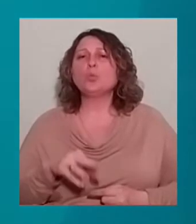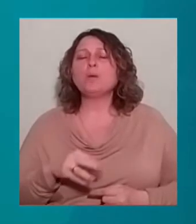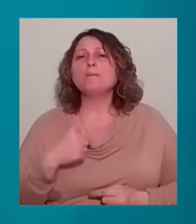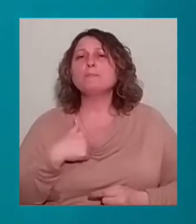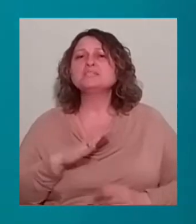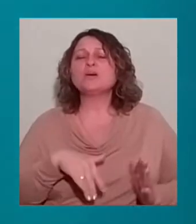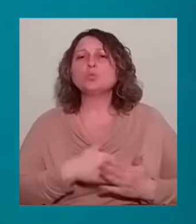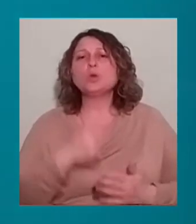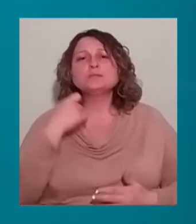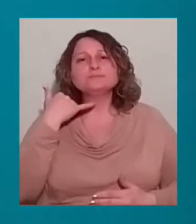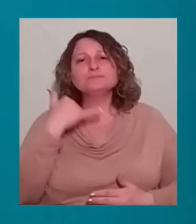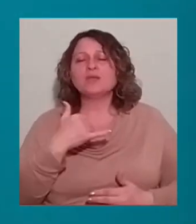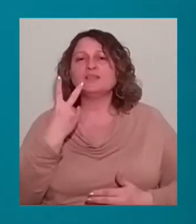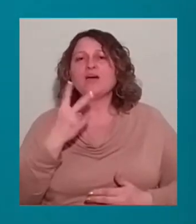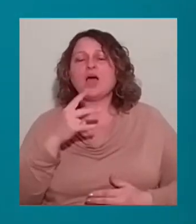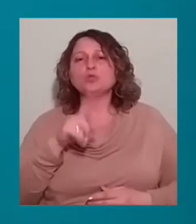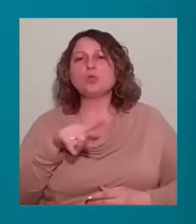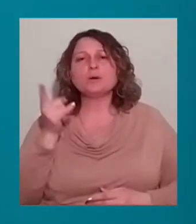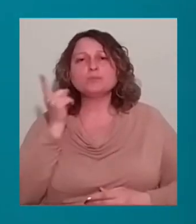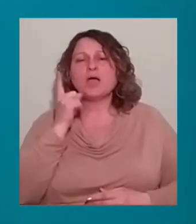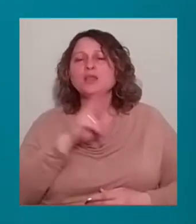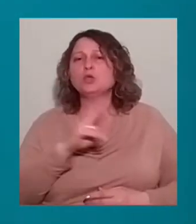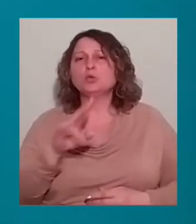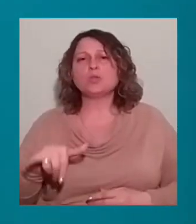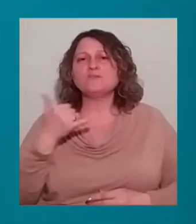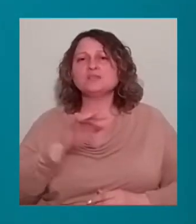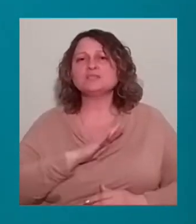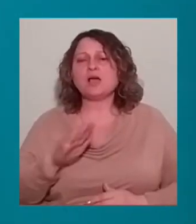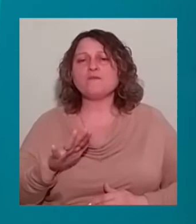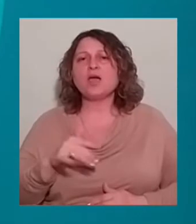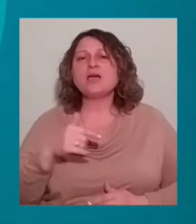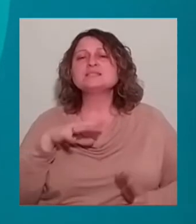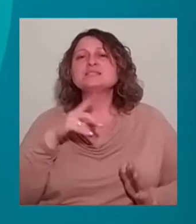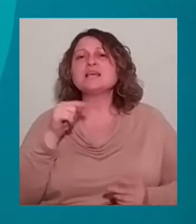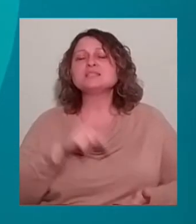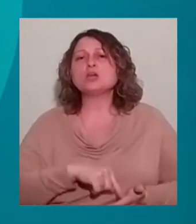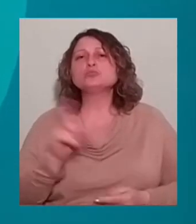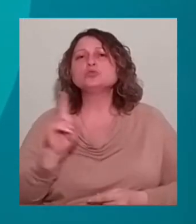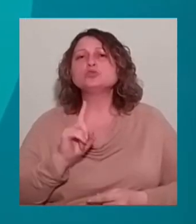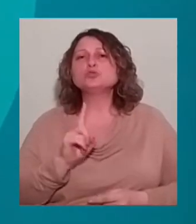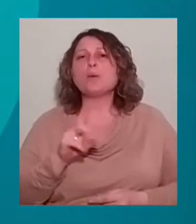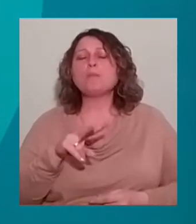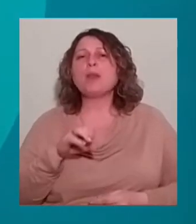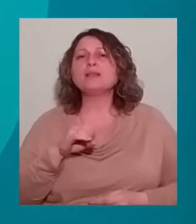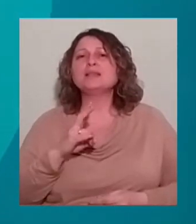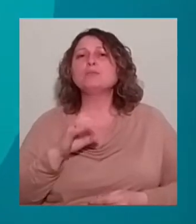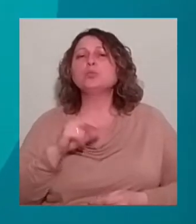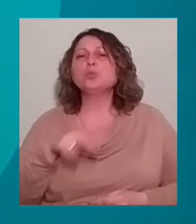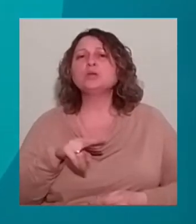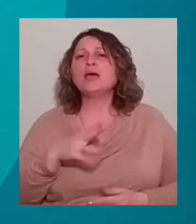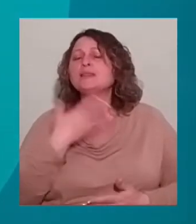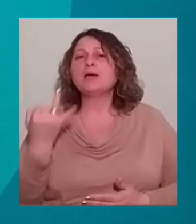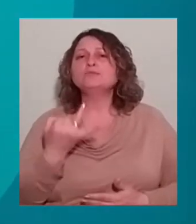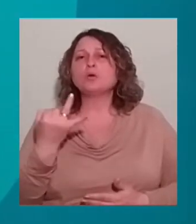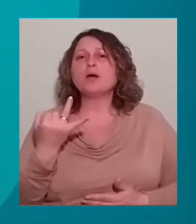що є на сайті цієї компанії. Слухавку ніхто не взяв. Зазначимо, що на сайті «Платинум Буду» нині немає інформації про будівництво за